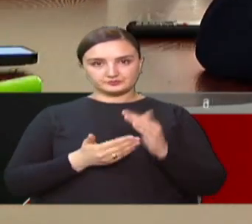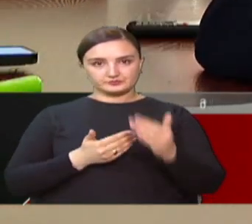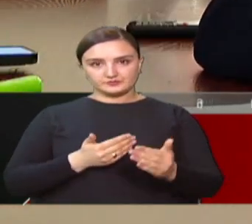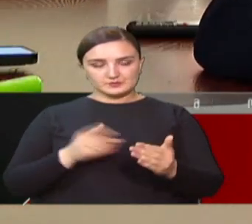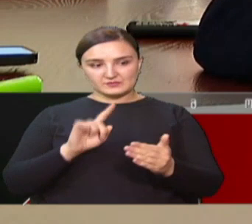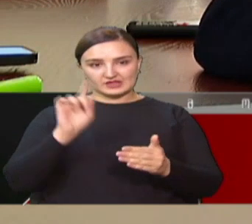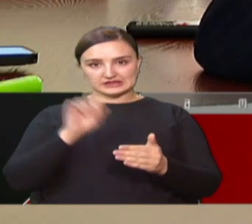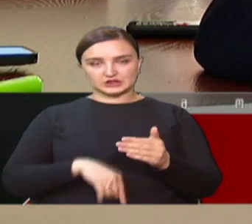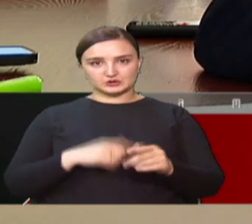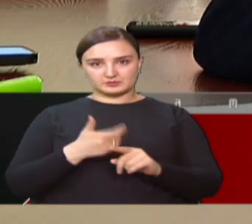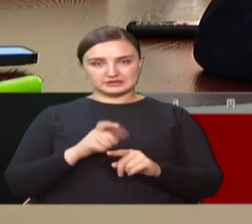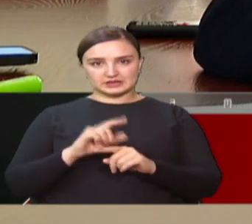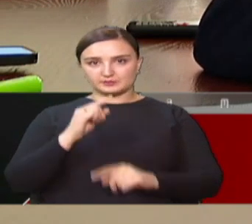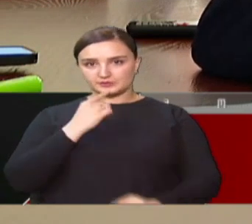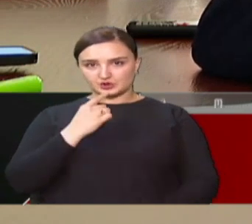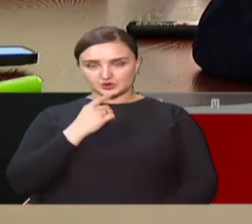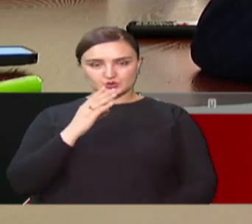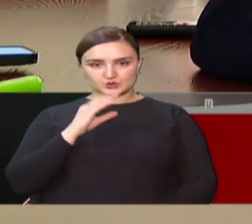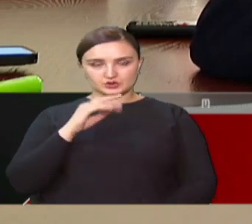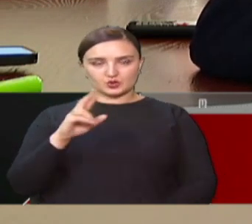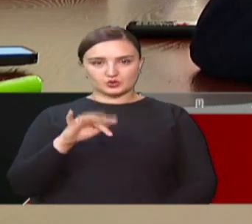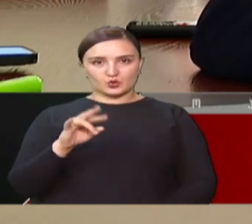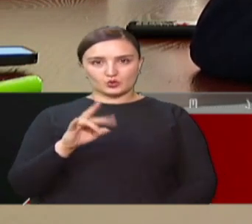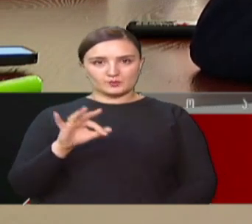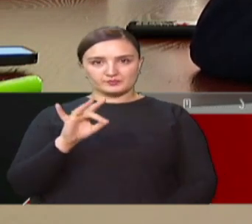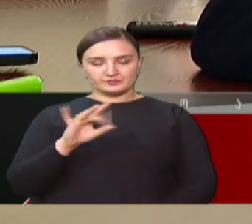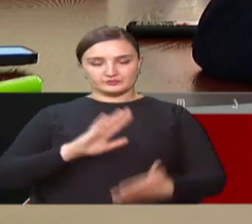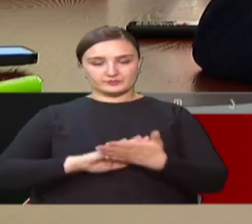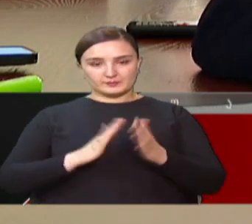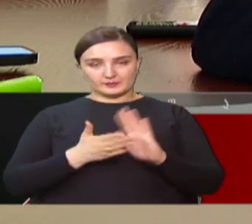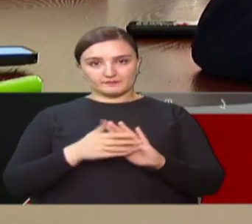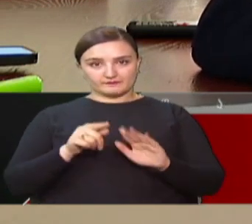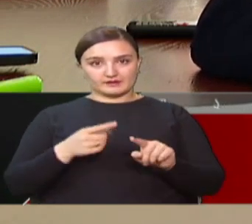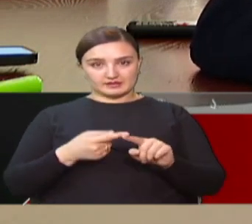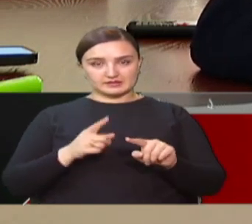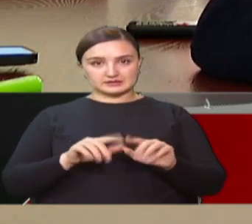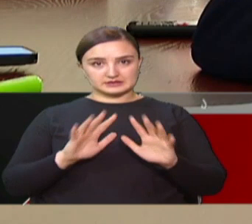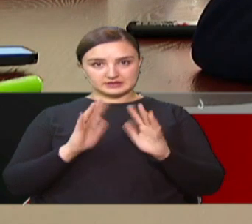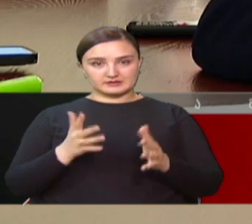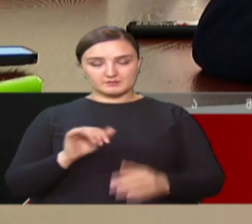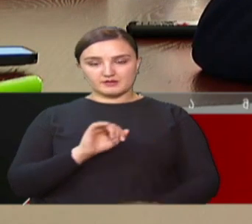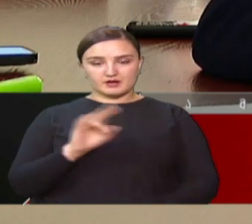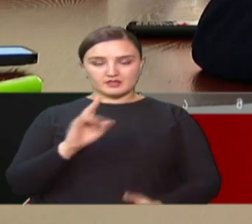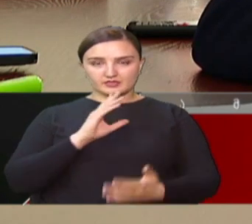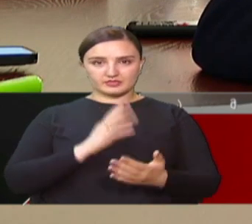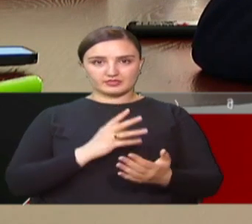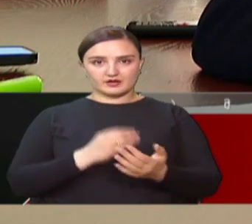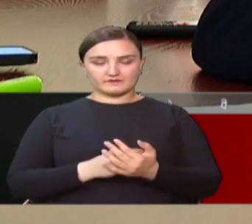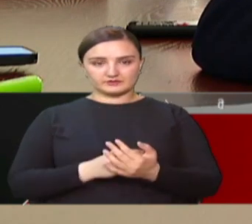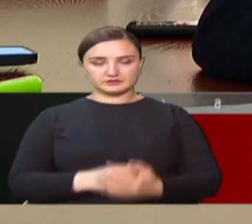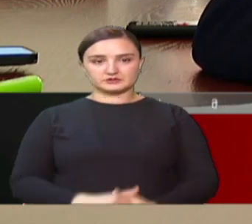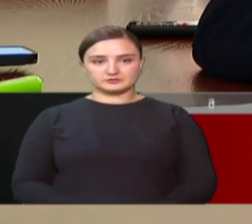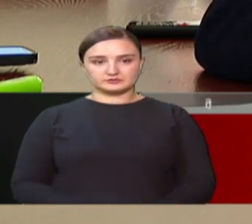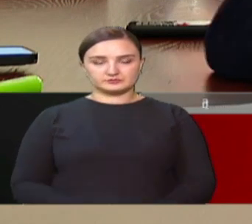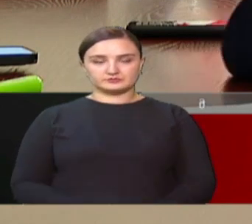რაც რისი დაჯერებაც მე ძალიან მიჭირს, რომ ეხა დონორთან შეთანხმებით ხდებოდეს ეს, ან თავისი აი ამ